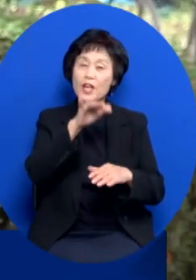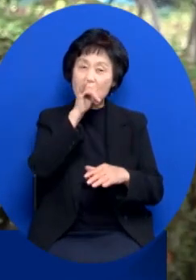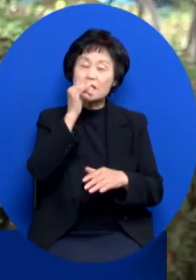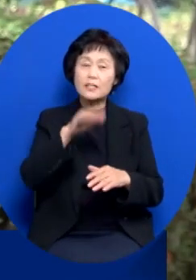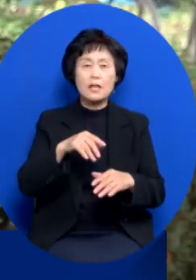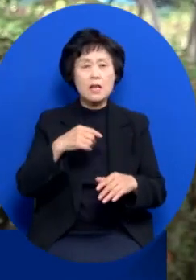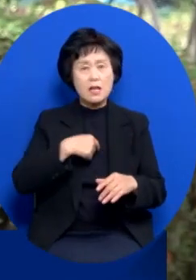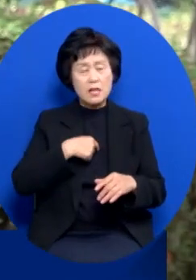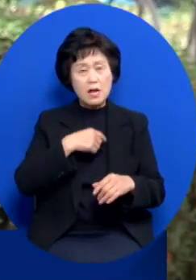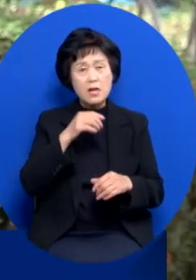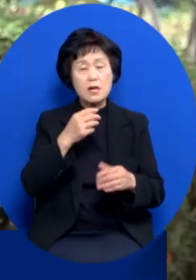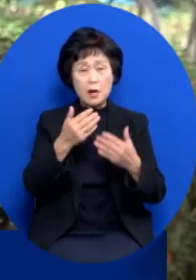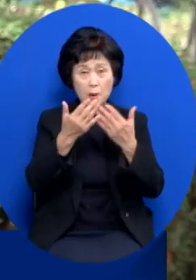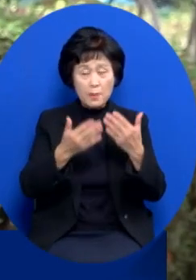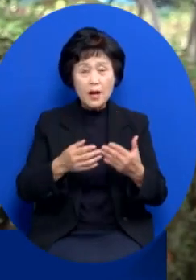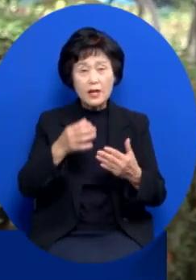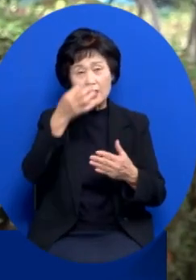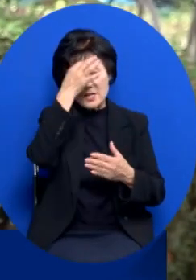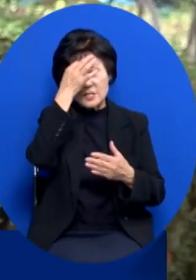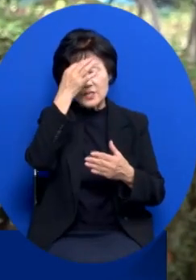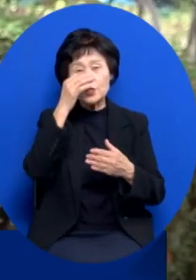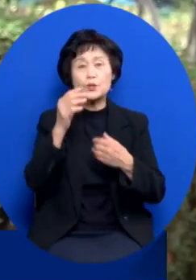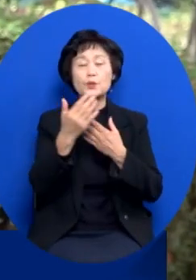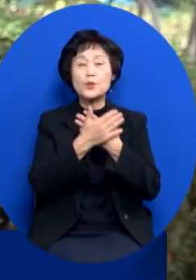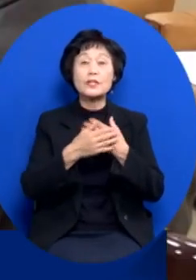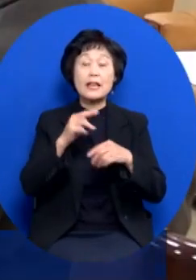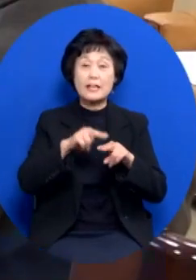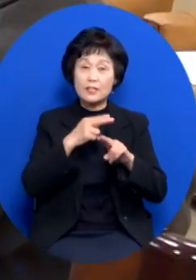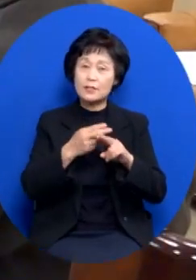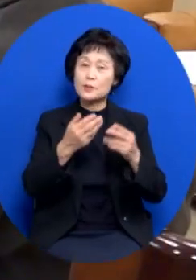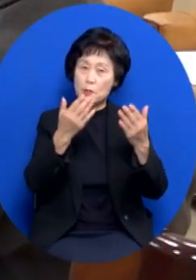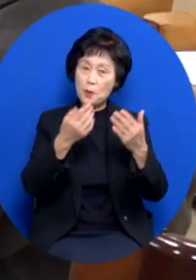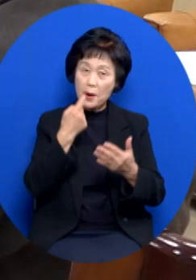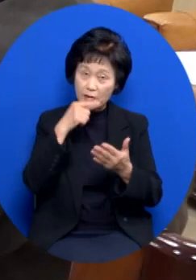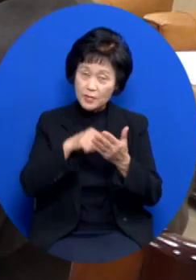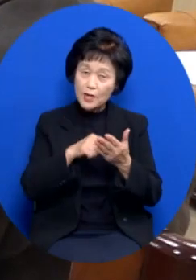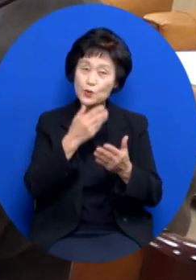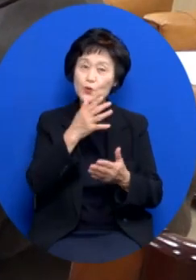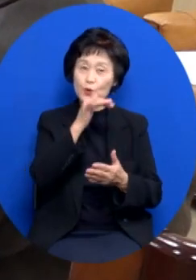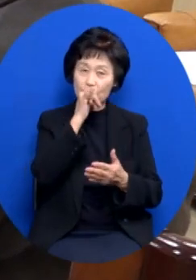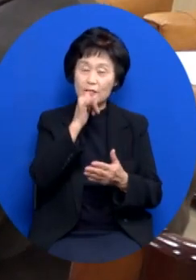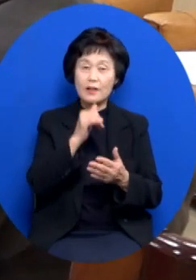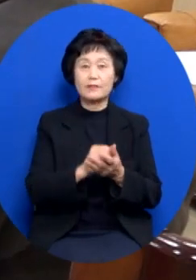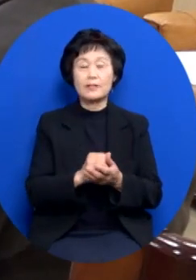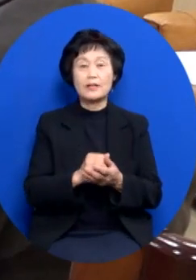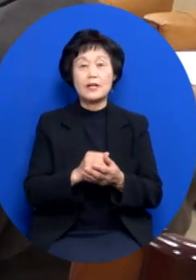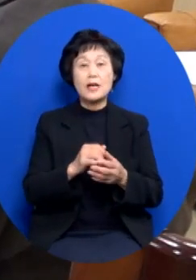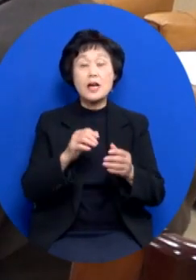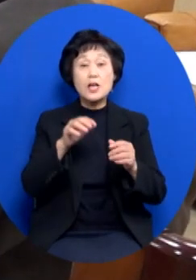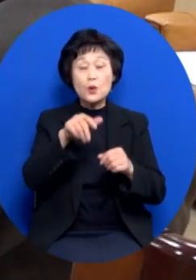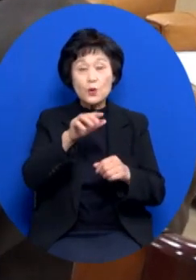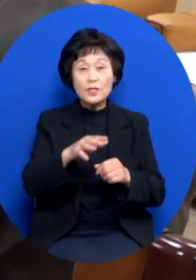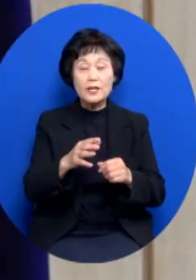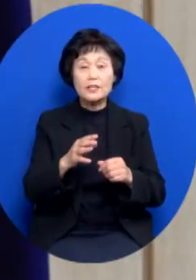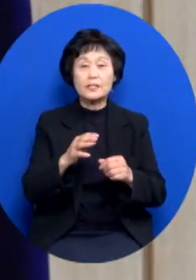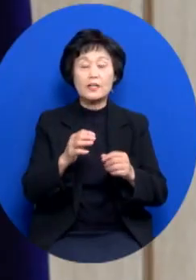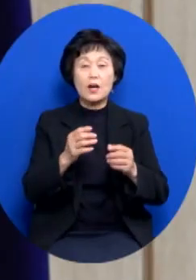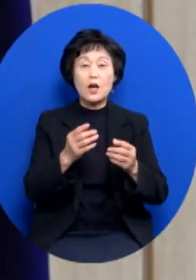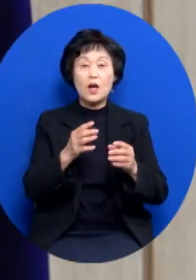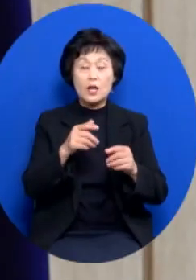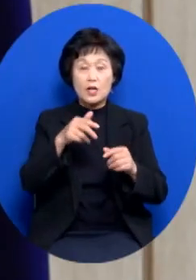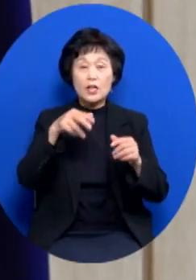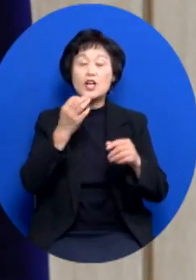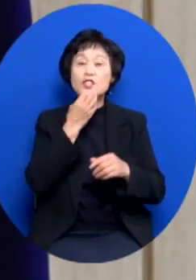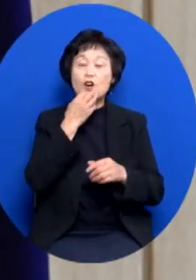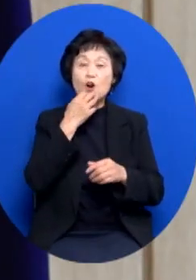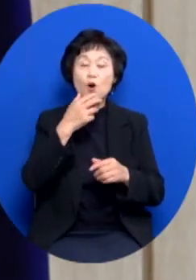역할도 교도소에서 하고 있다는 것을 좀 알리고 싶습니다. 교정 분야에서 34년째 일하고 있는 서울 동부구치소 김영식